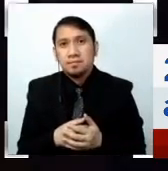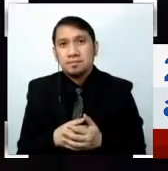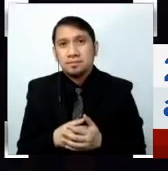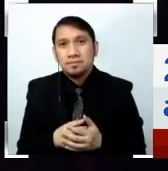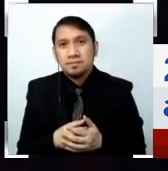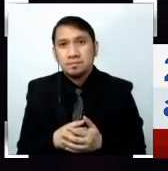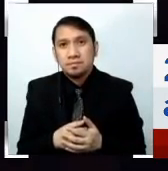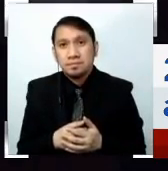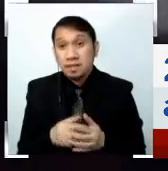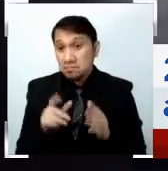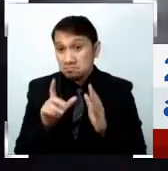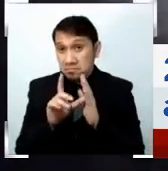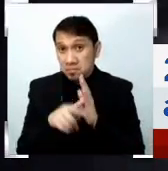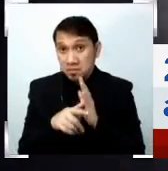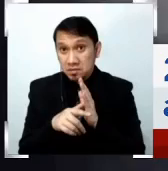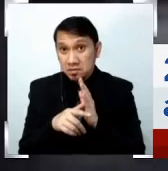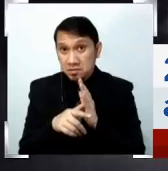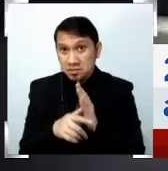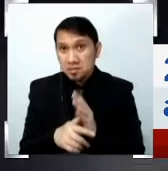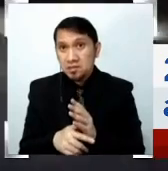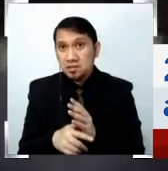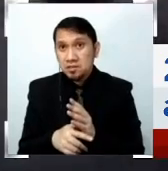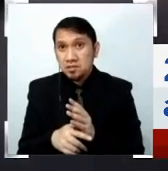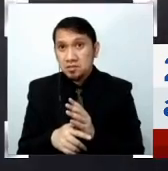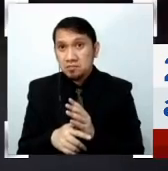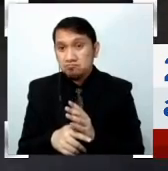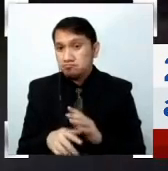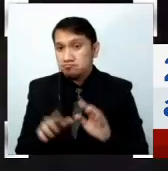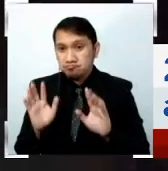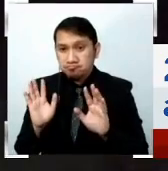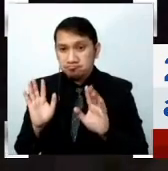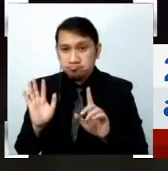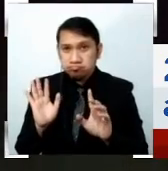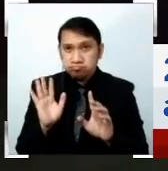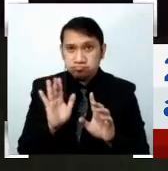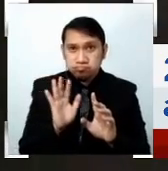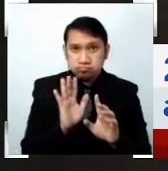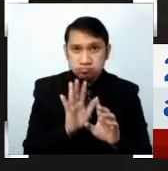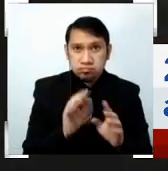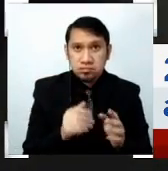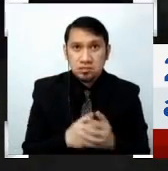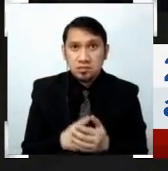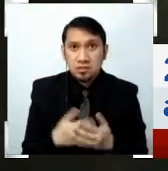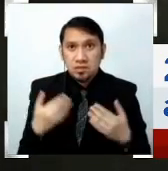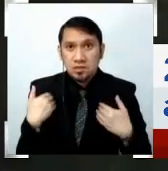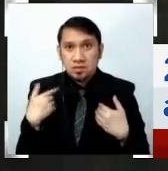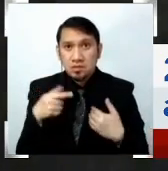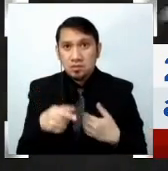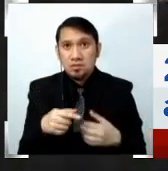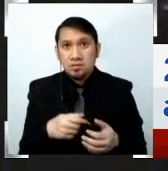Maya-maya pa, agad inaresto ang mga suspect matapos ang bypass sa mga baril.